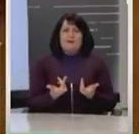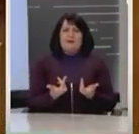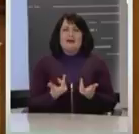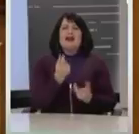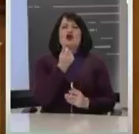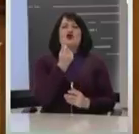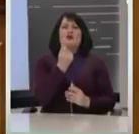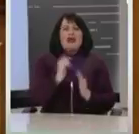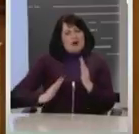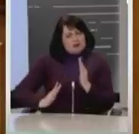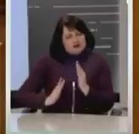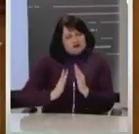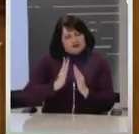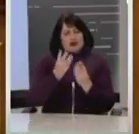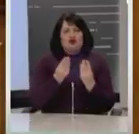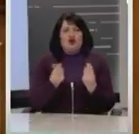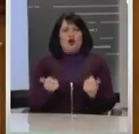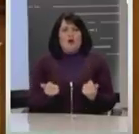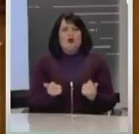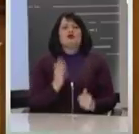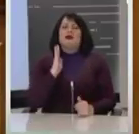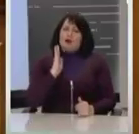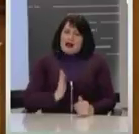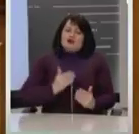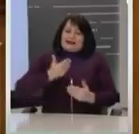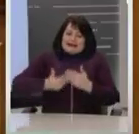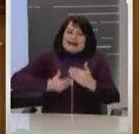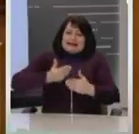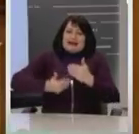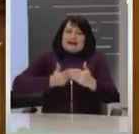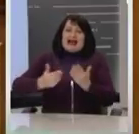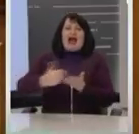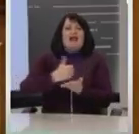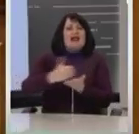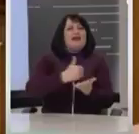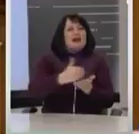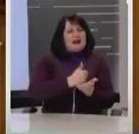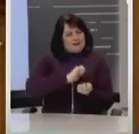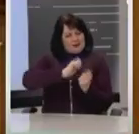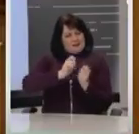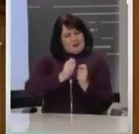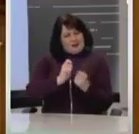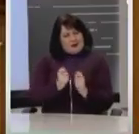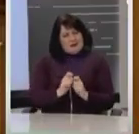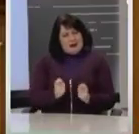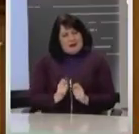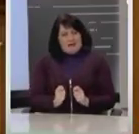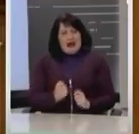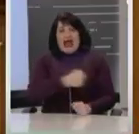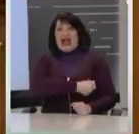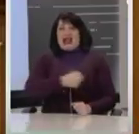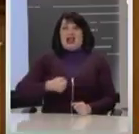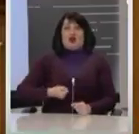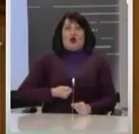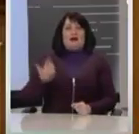και από την ανάκαμψη της οικονομίας, να αποκατασταθούν σταδιακά οι αδικίες που προκάλεσε η επιθετική λιτότητα στα χρόνια